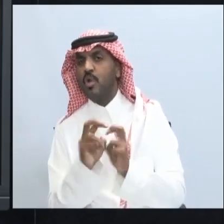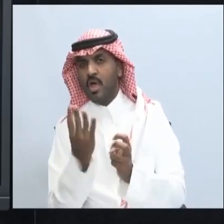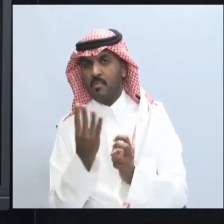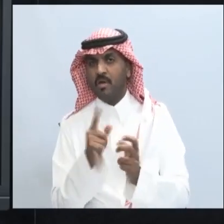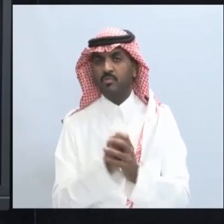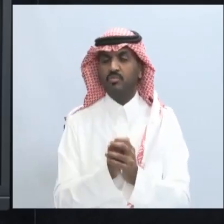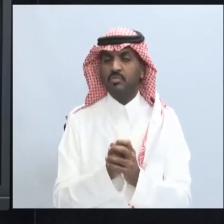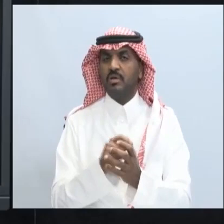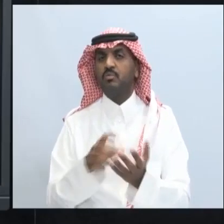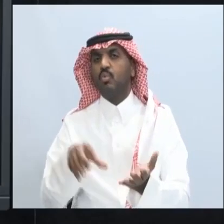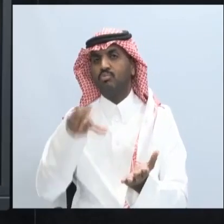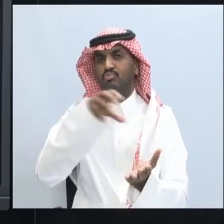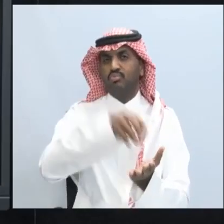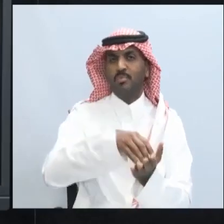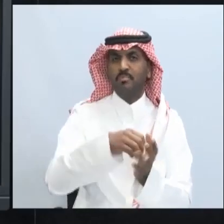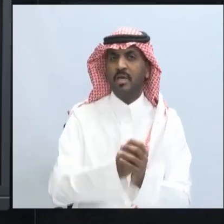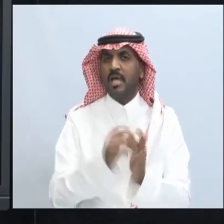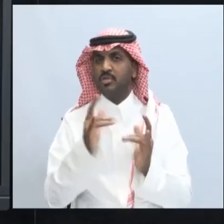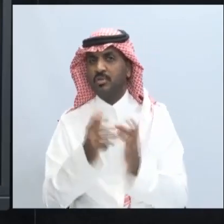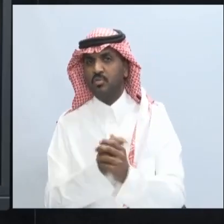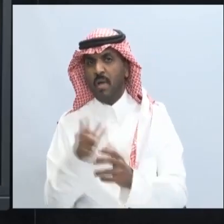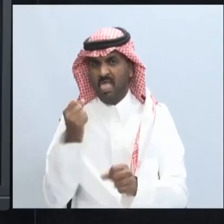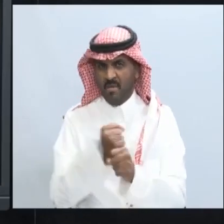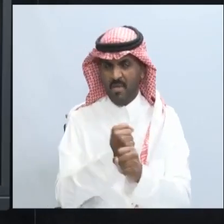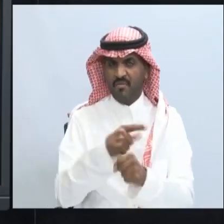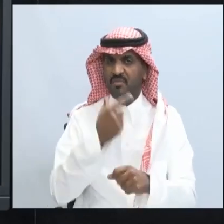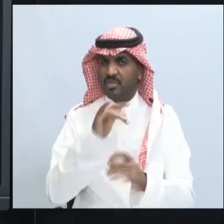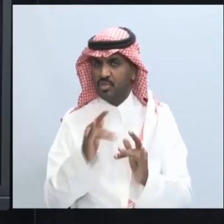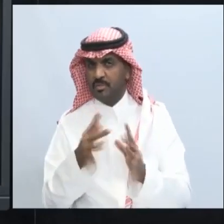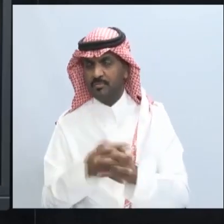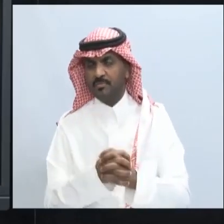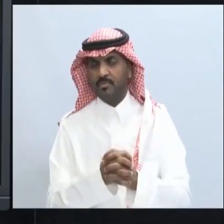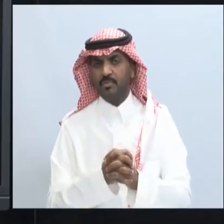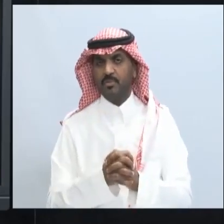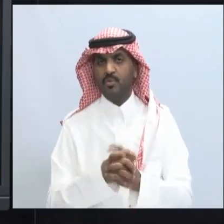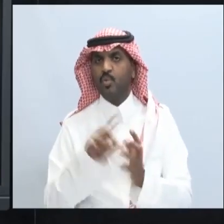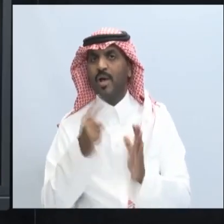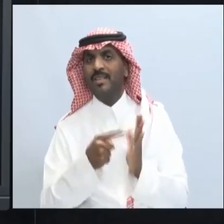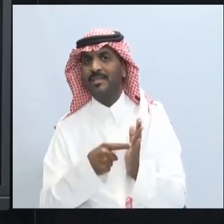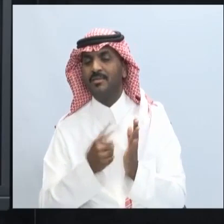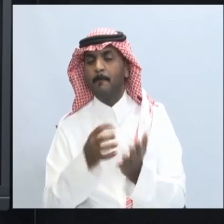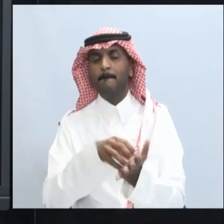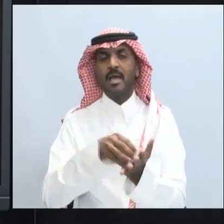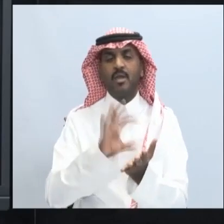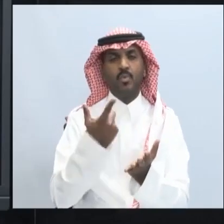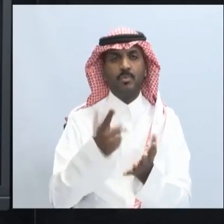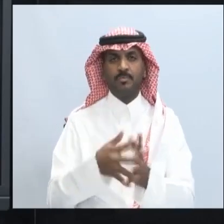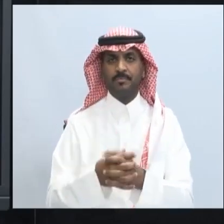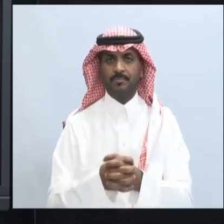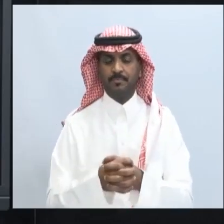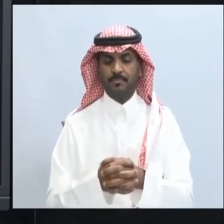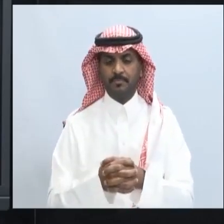جده مثلا او يكون له بعض الاعمال في جده فاننا سنحدد مكانه عاده اين